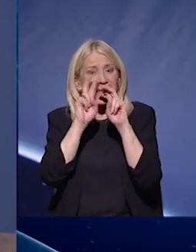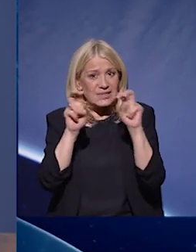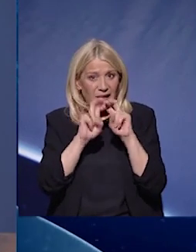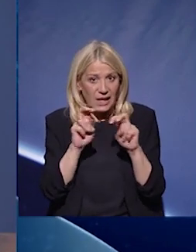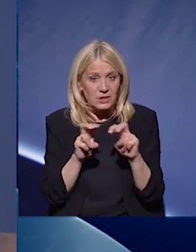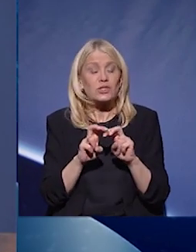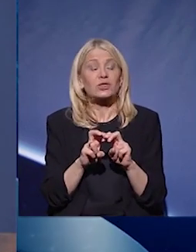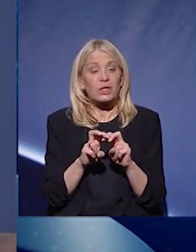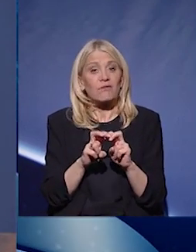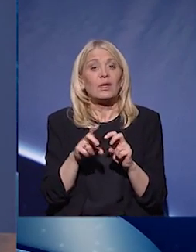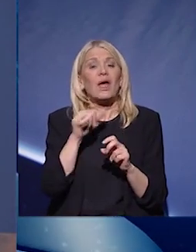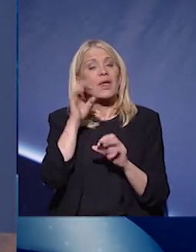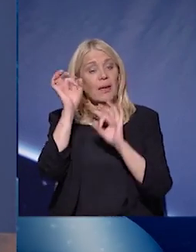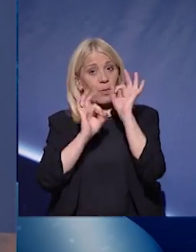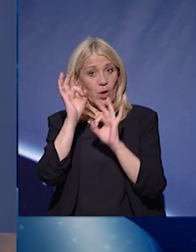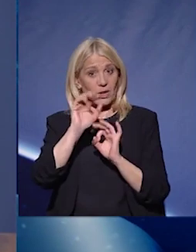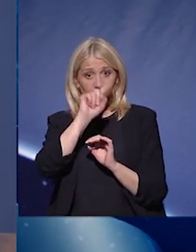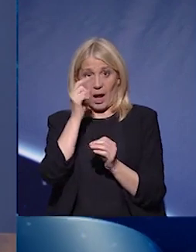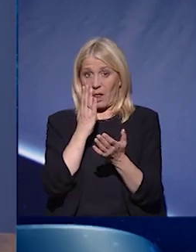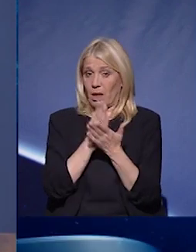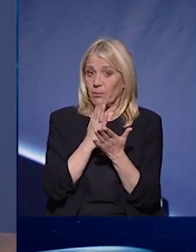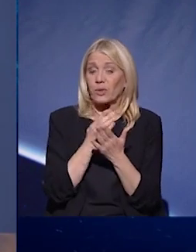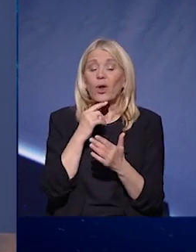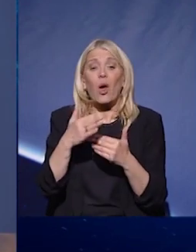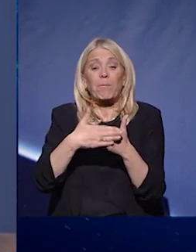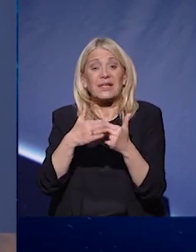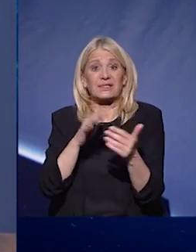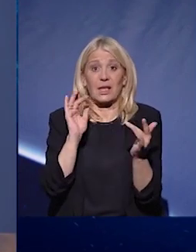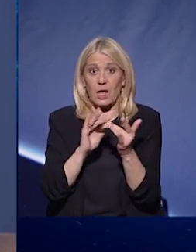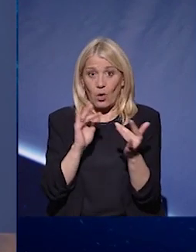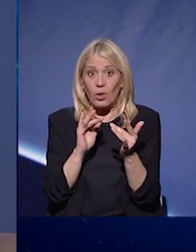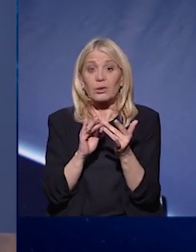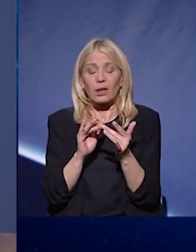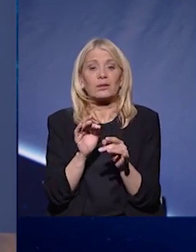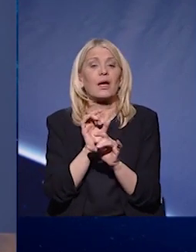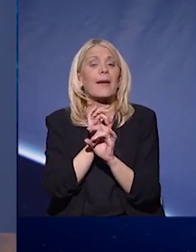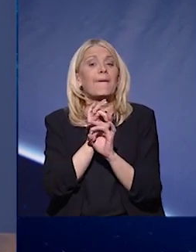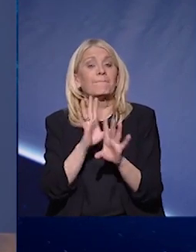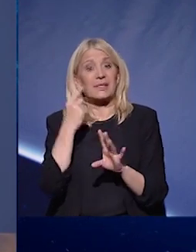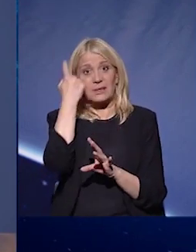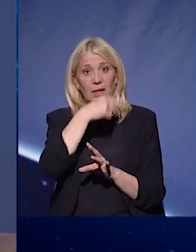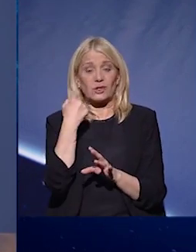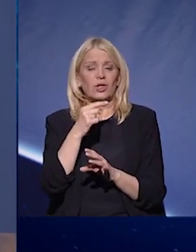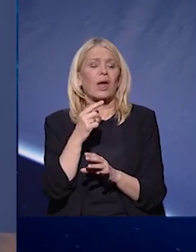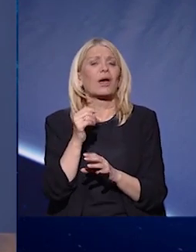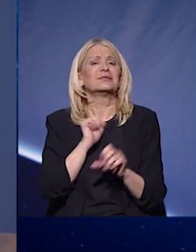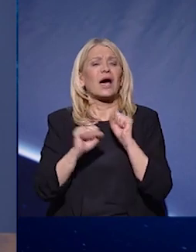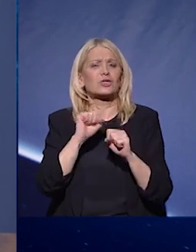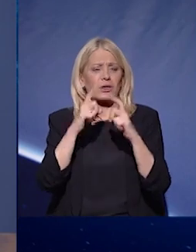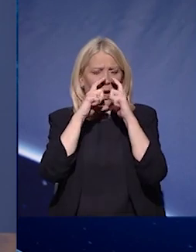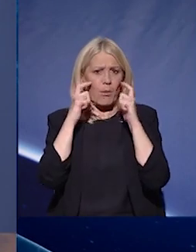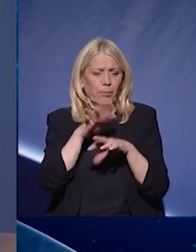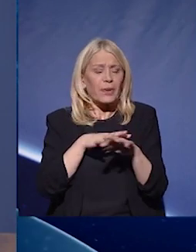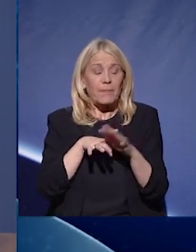istraživanja i procene da li je došlo do bliskog kontakta bez lične zaštitne opreme koje je